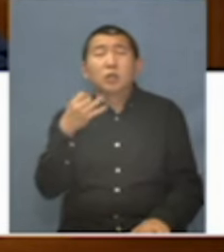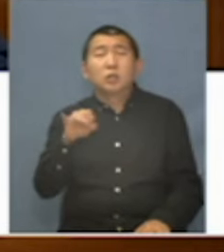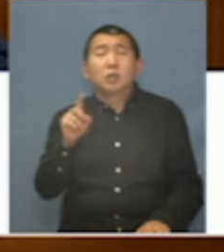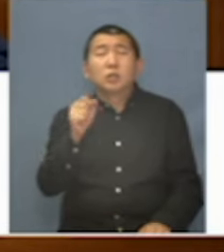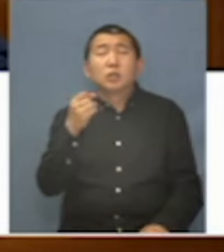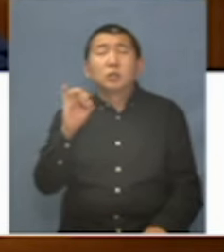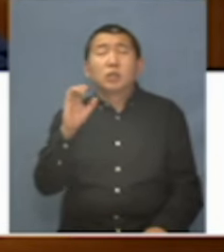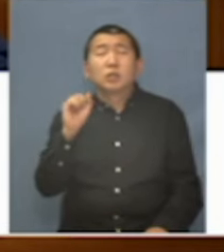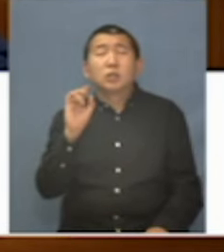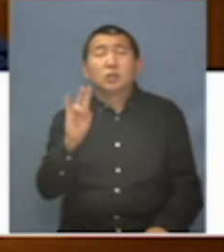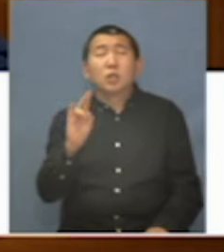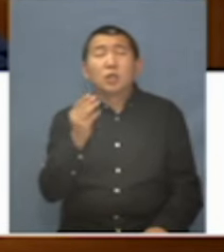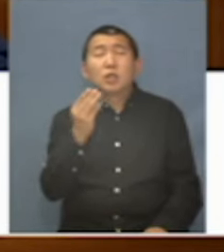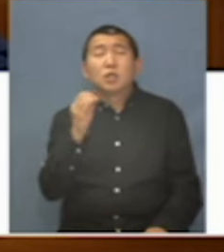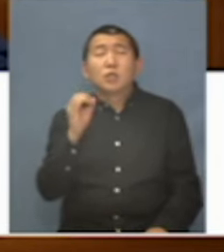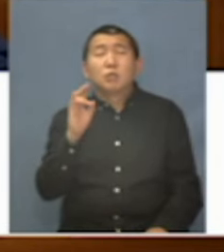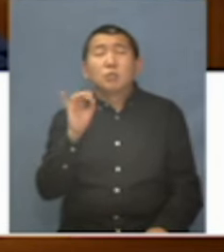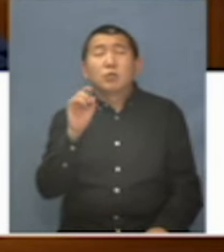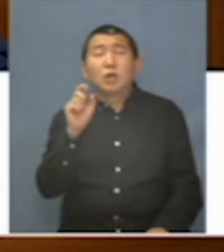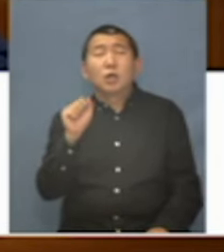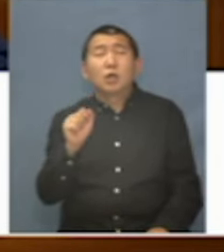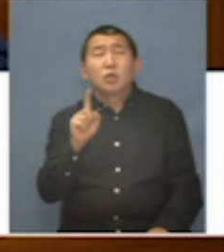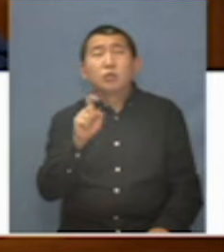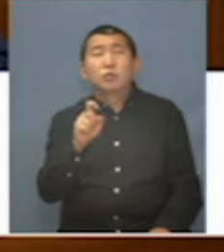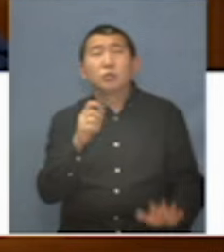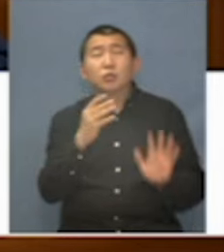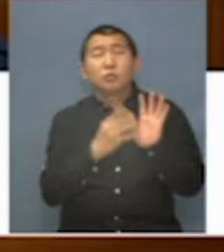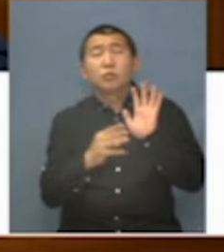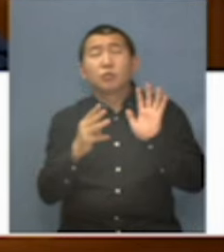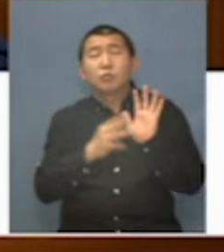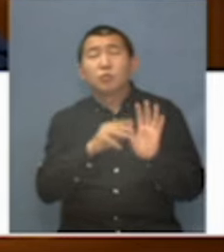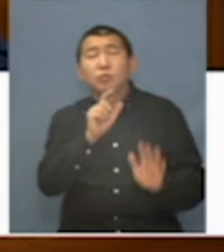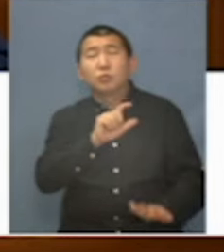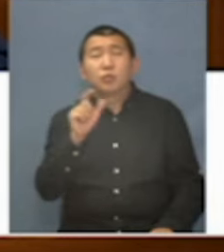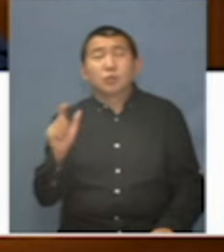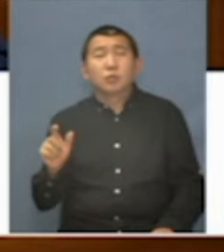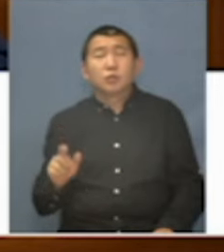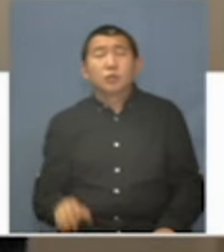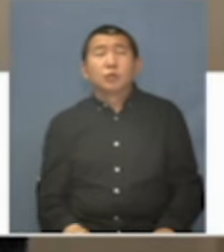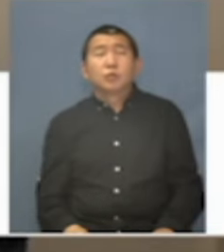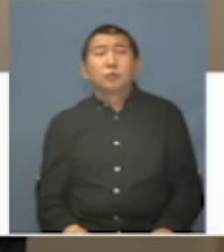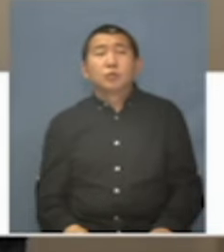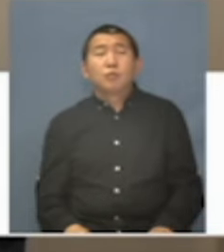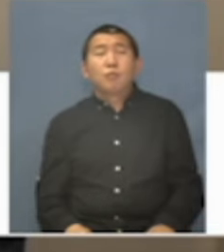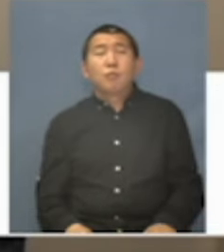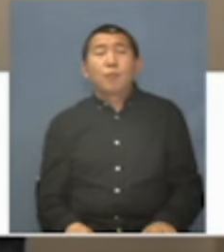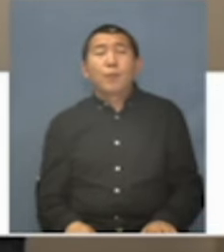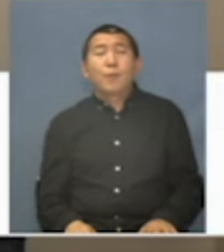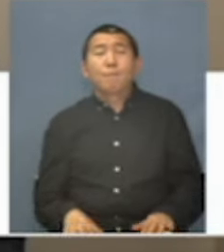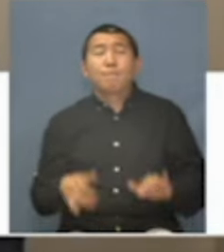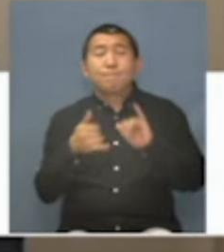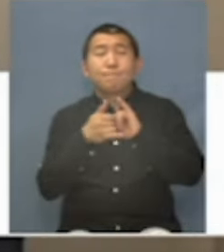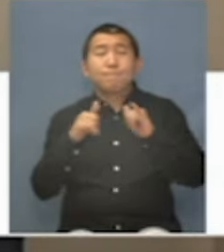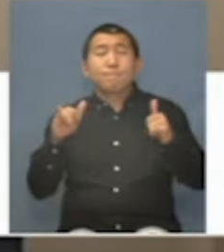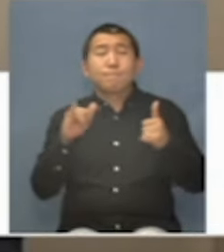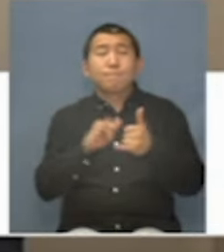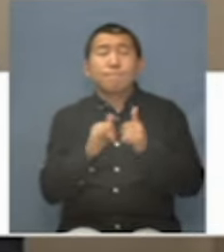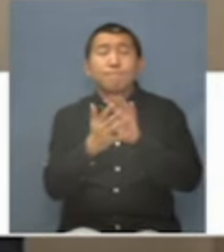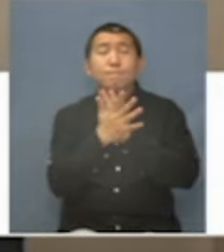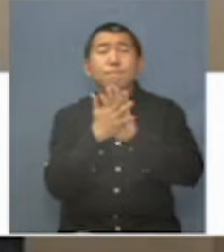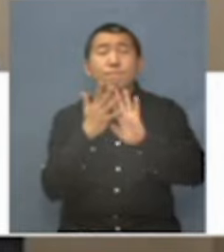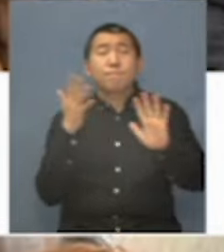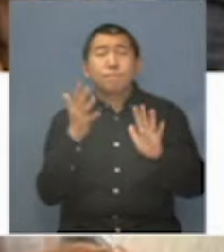Зайсан и Шемонайха составляют 196 человек, из которых 173 человека имеют накопление. Кроме того, в Усть-Каменогорске в очереди